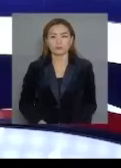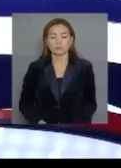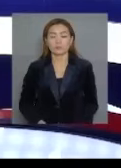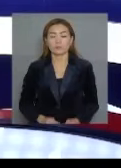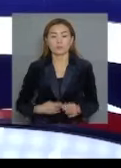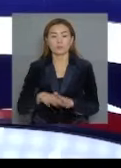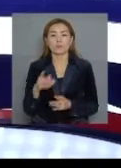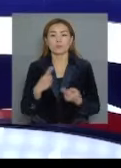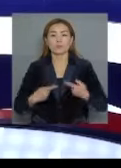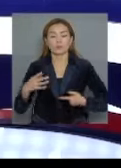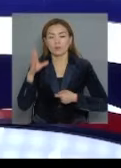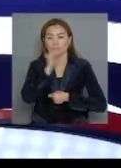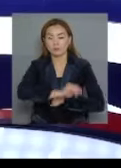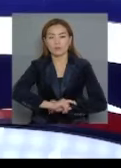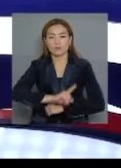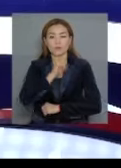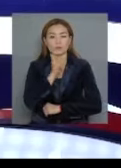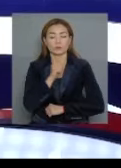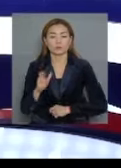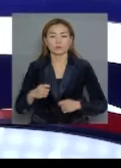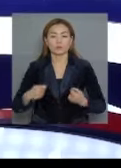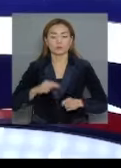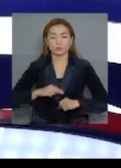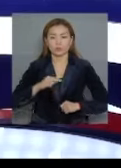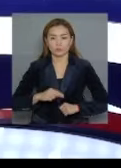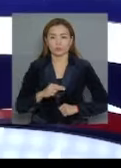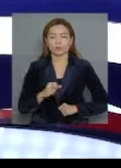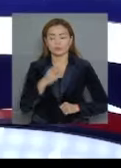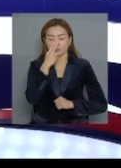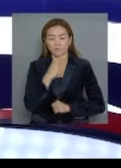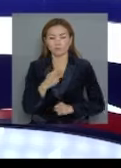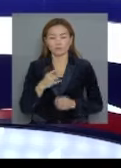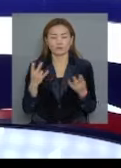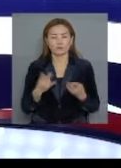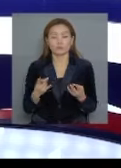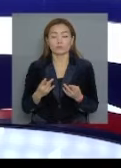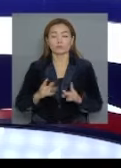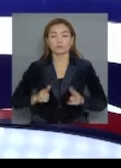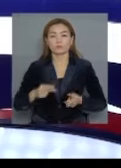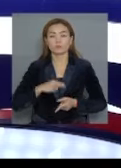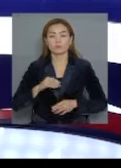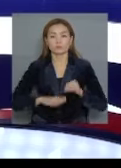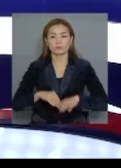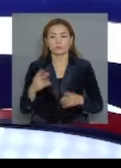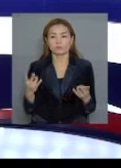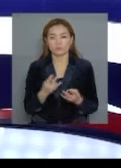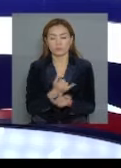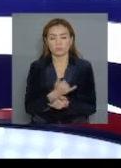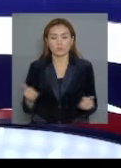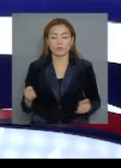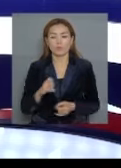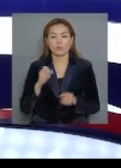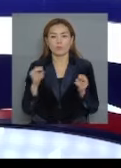В целях повышения конкурентоспособности молодежи на рынке труда и адаптации их к необходимым трудовым навыкам организуется